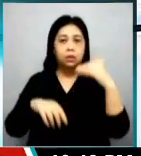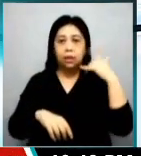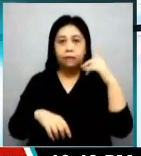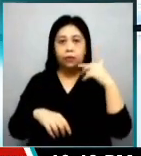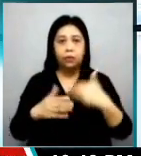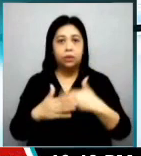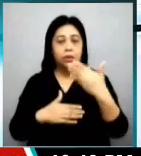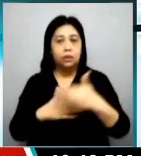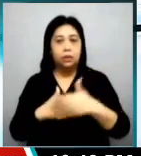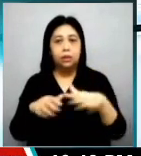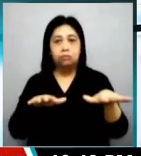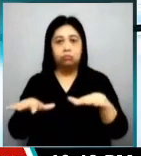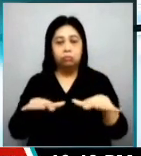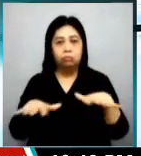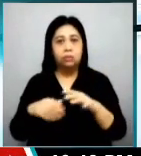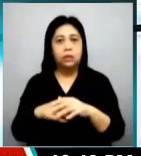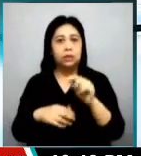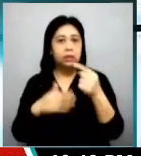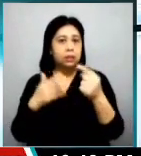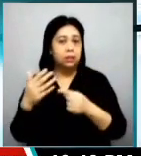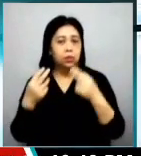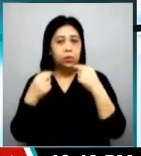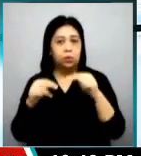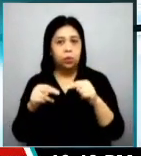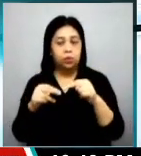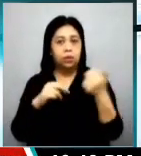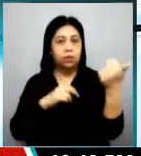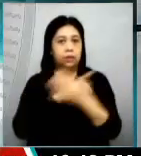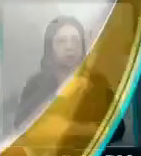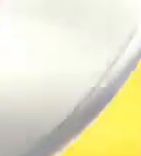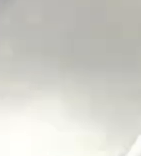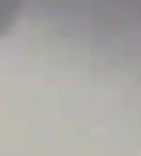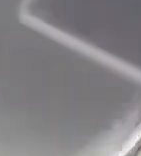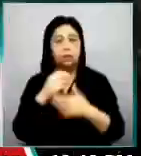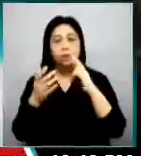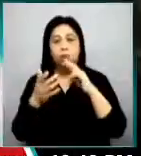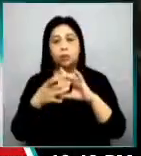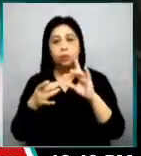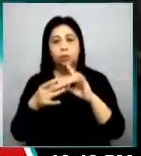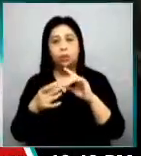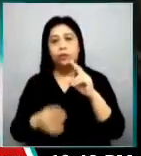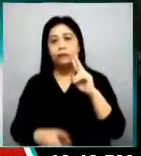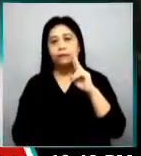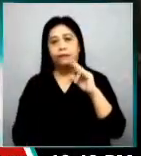lindol. Yan at iba pang balita abroad sa report ni Victoria Tulad.